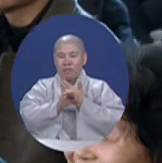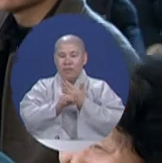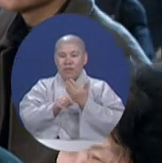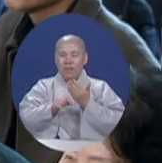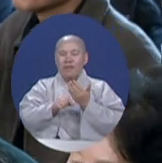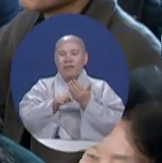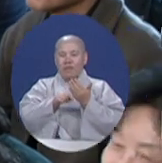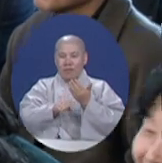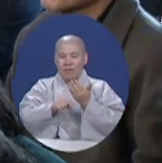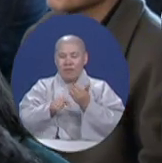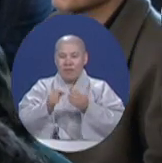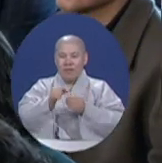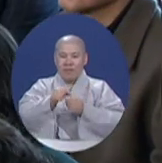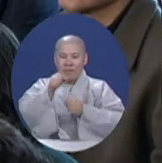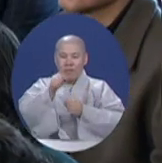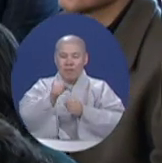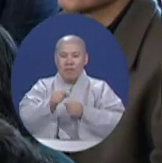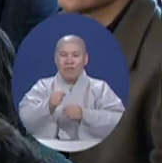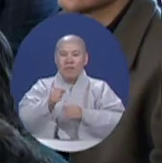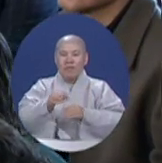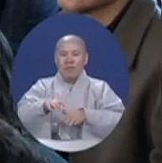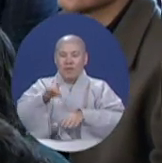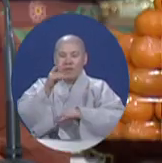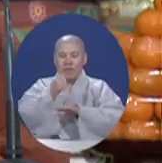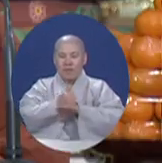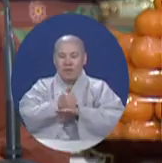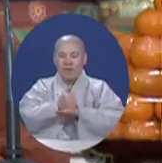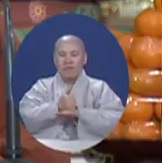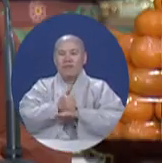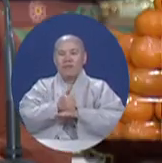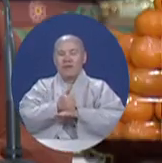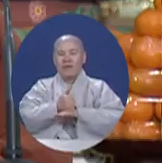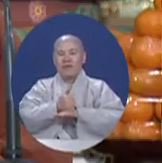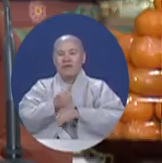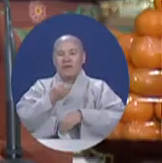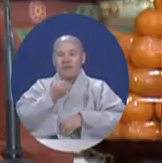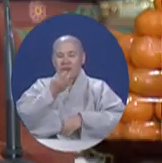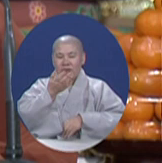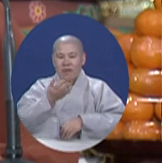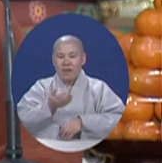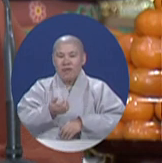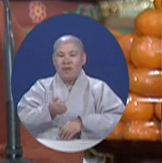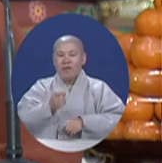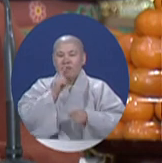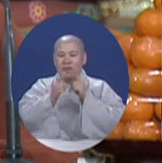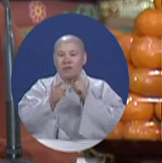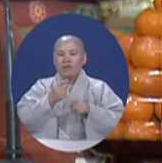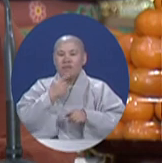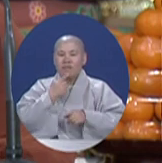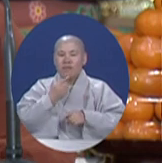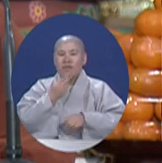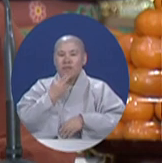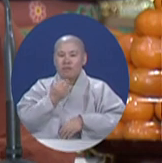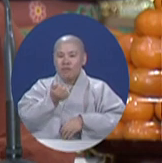배꼽이 나중이지요. 이러더라고. 그러니까 경복로 스님이 아무 말씀 안 하시고 하하 하고 웃고